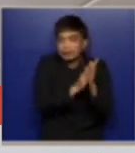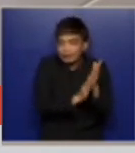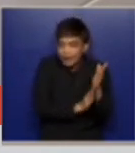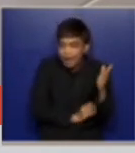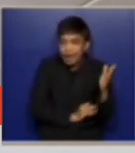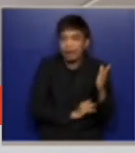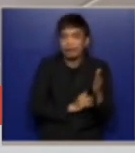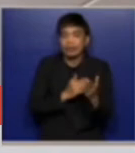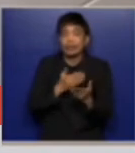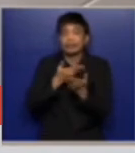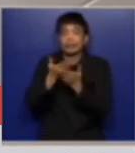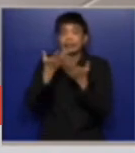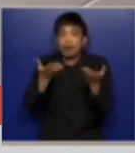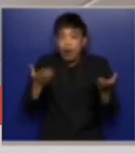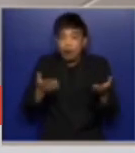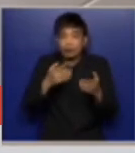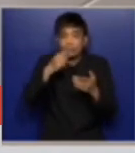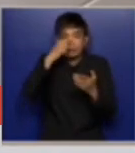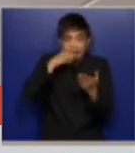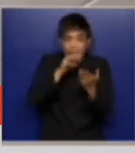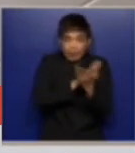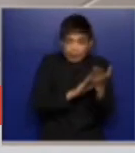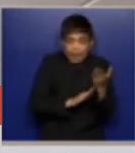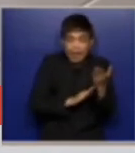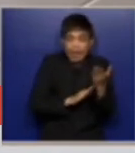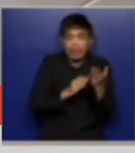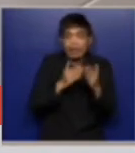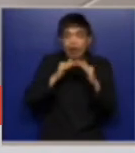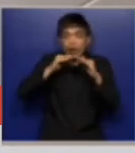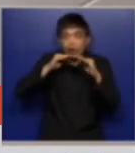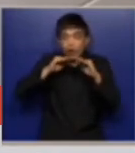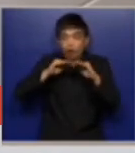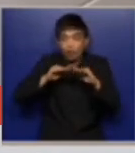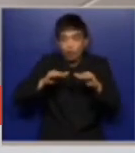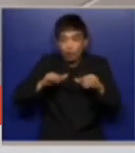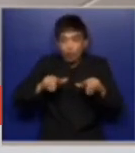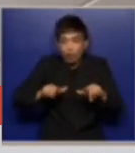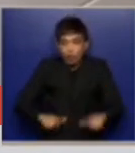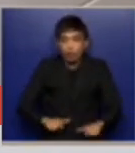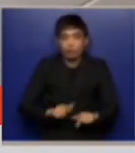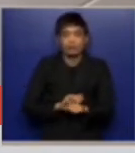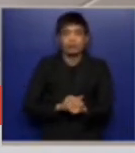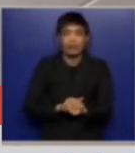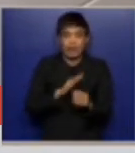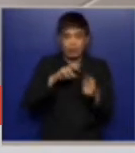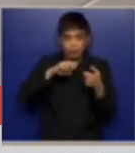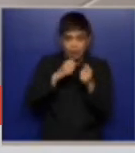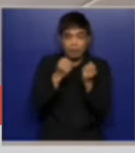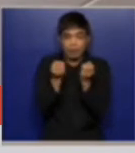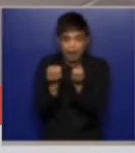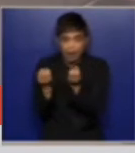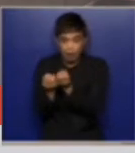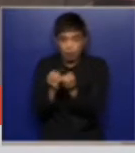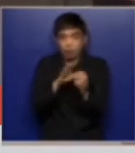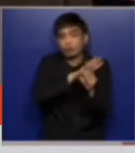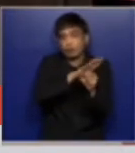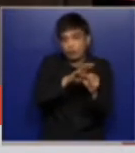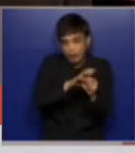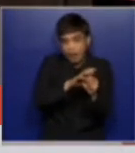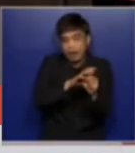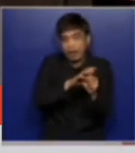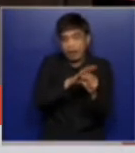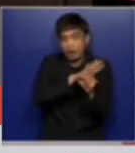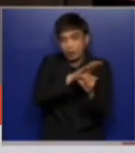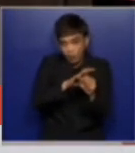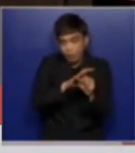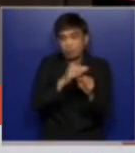ประเทศหดหายไปอีกทั้งยังมีความกังวลและความตื่นตัวจากการแพร่ระบาดของไวรัสโคโรนาทำให้ประชา